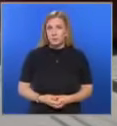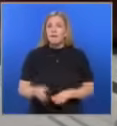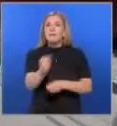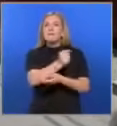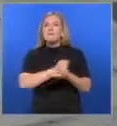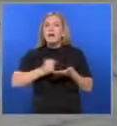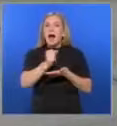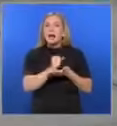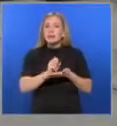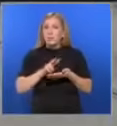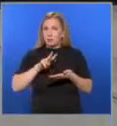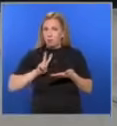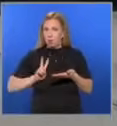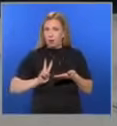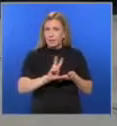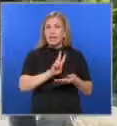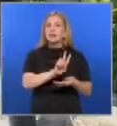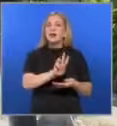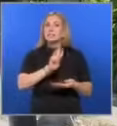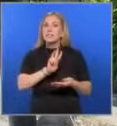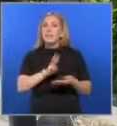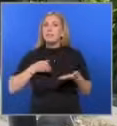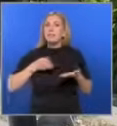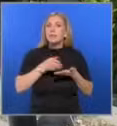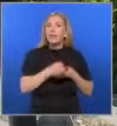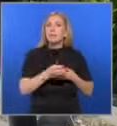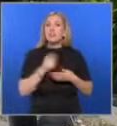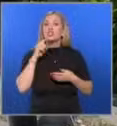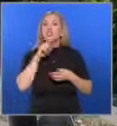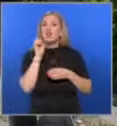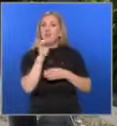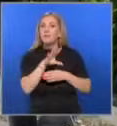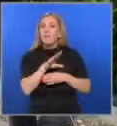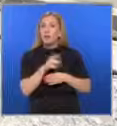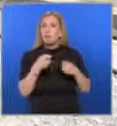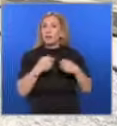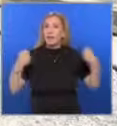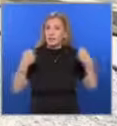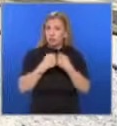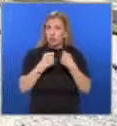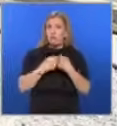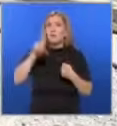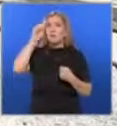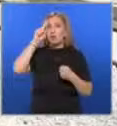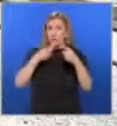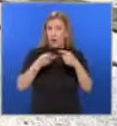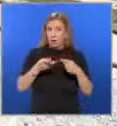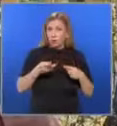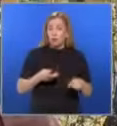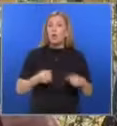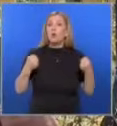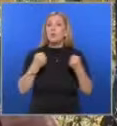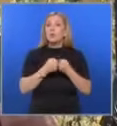Ватман по трамвайна линия 23 минава на червено и прави катастрофи в София, като с висока скорост